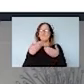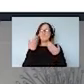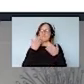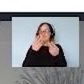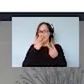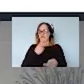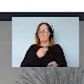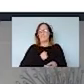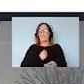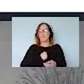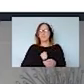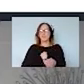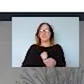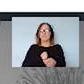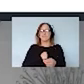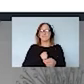widać,